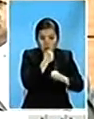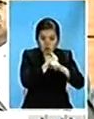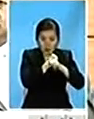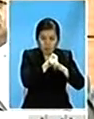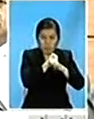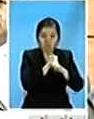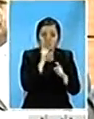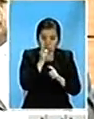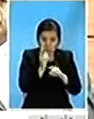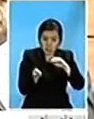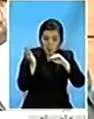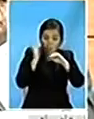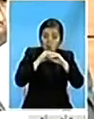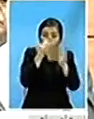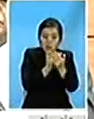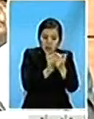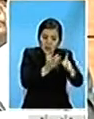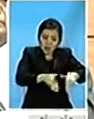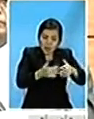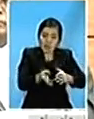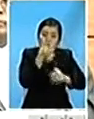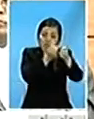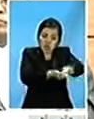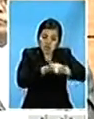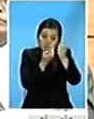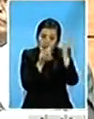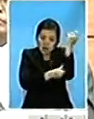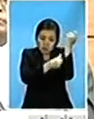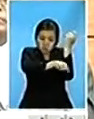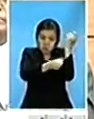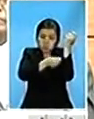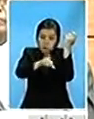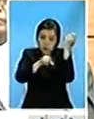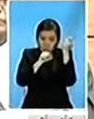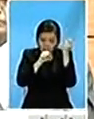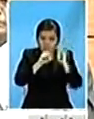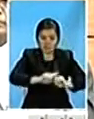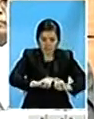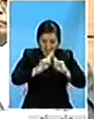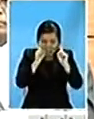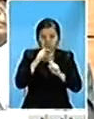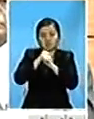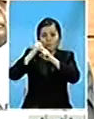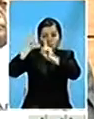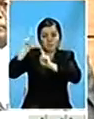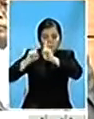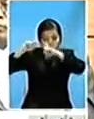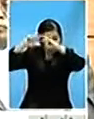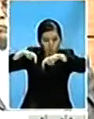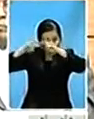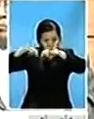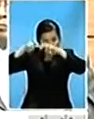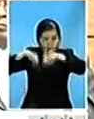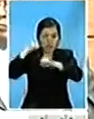การเพิ่มรายได้ของพี่น้องเกษตรกรที่เป็นชาวไร่ชาวนาแต่ผลการวิเคราะห์ของ